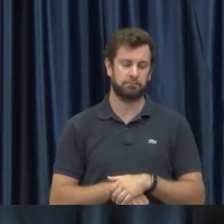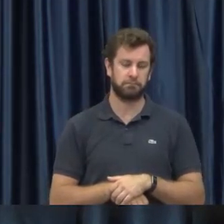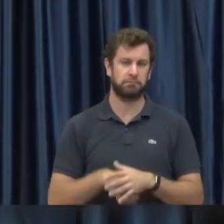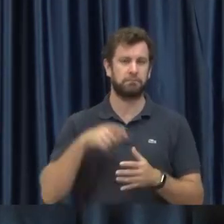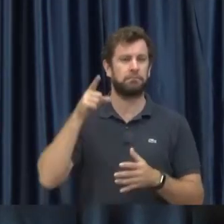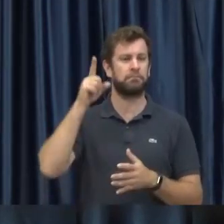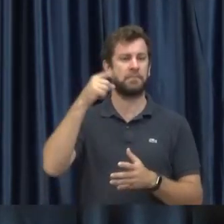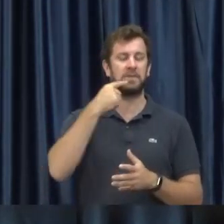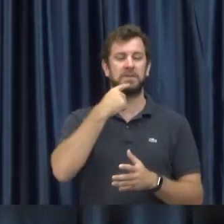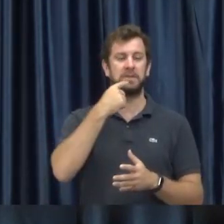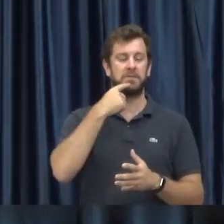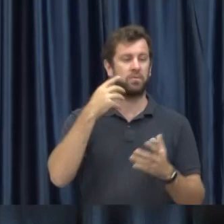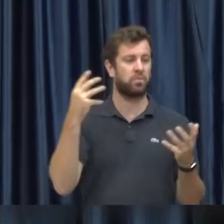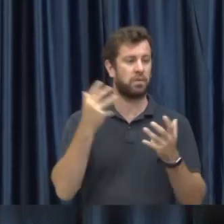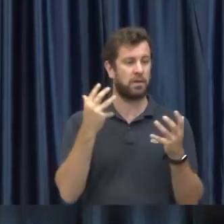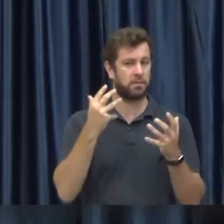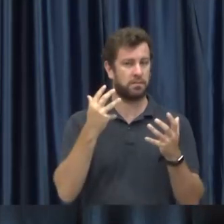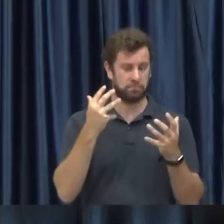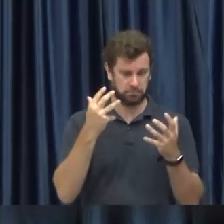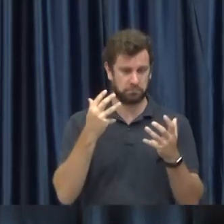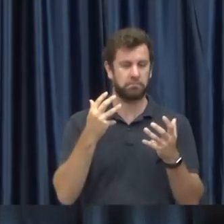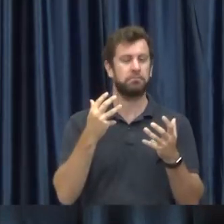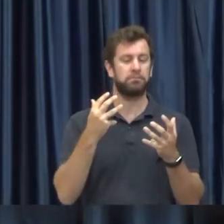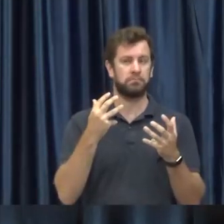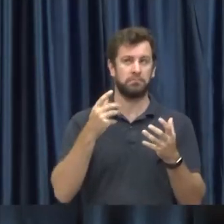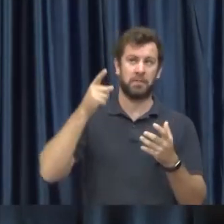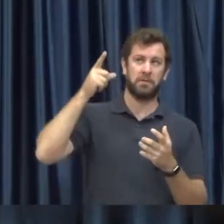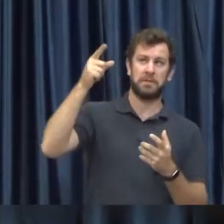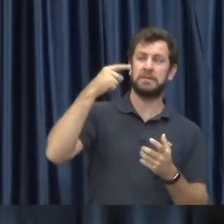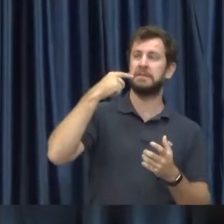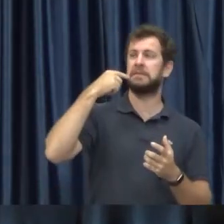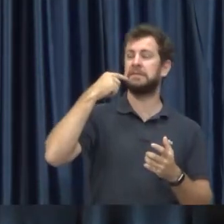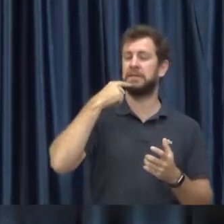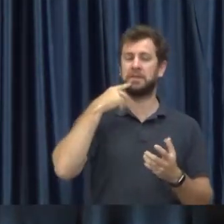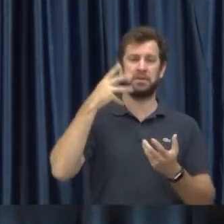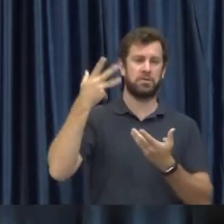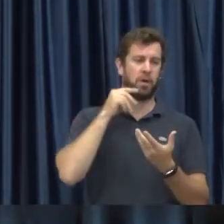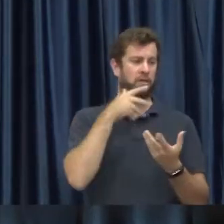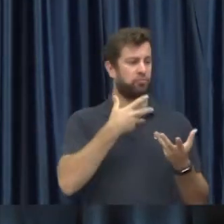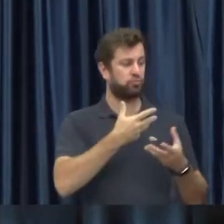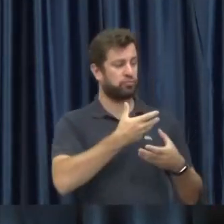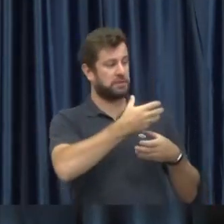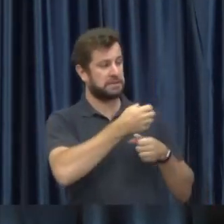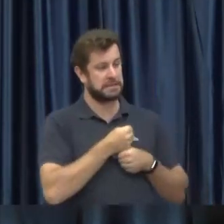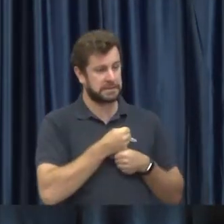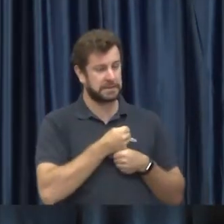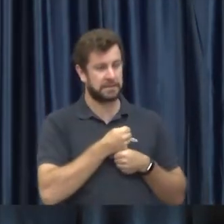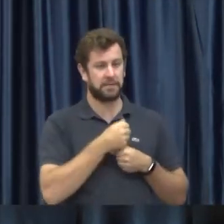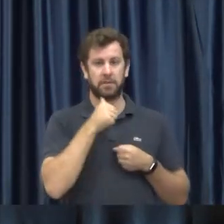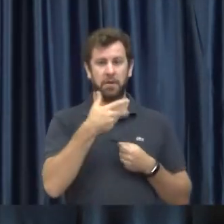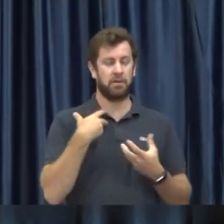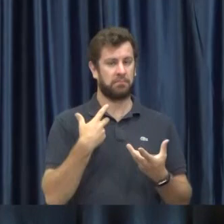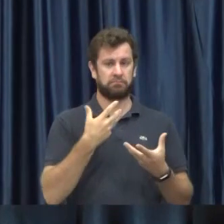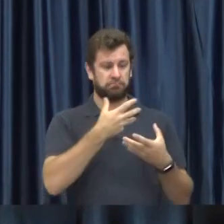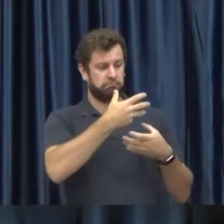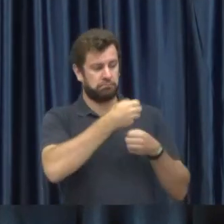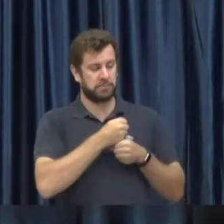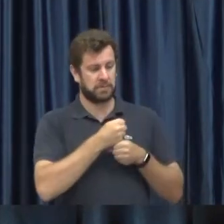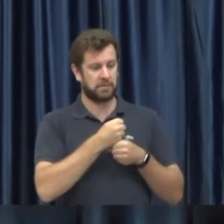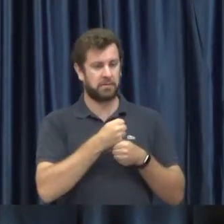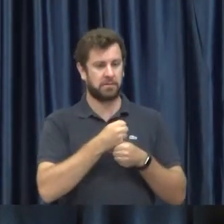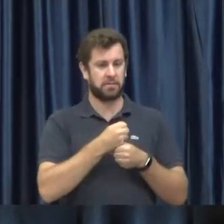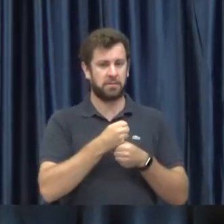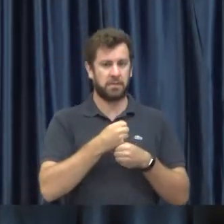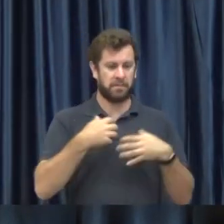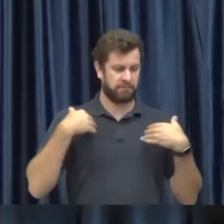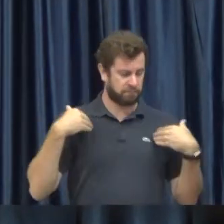اللَّهُ لُحُومَهَا, that Allah does not receive or does not get the flesh of